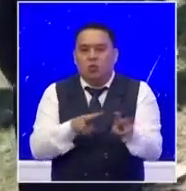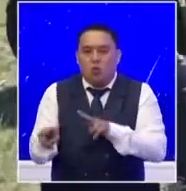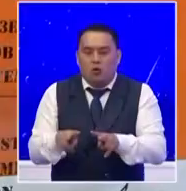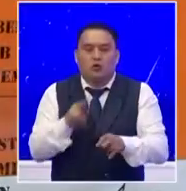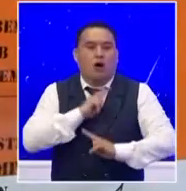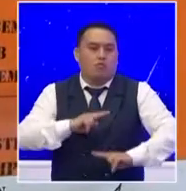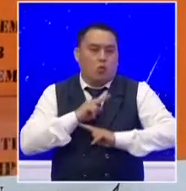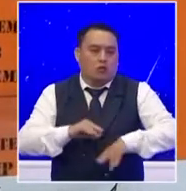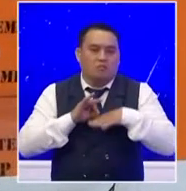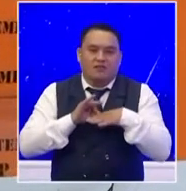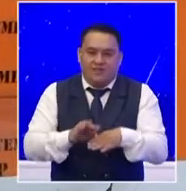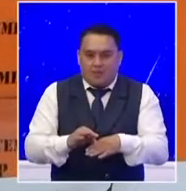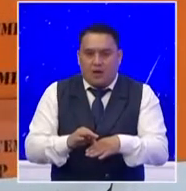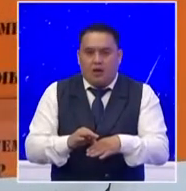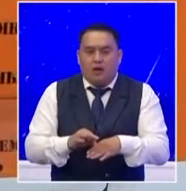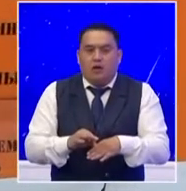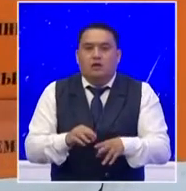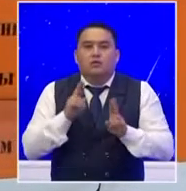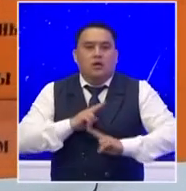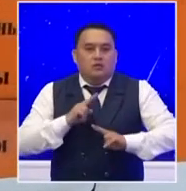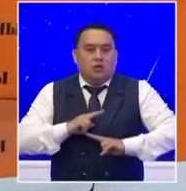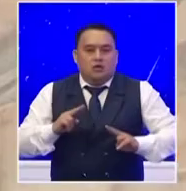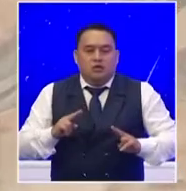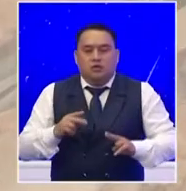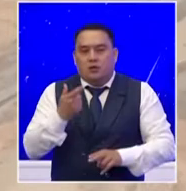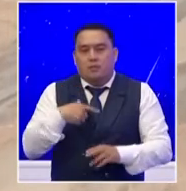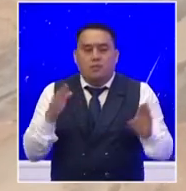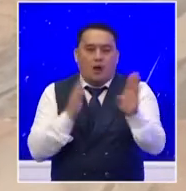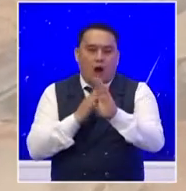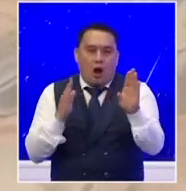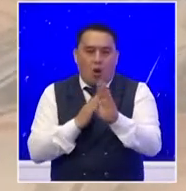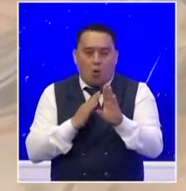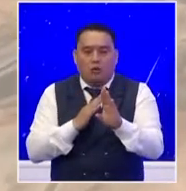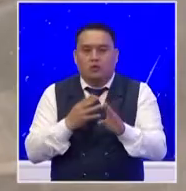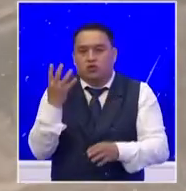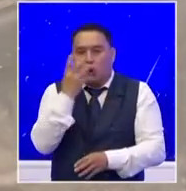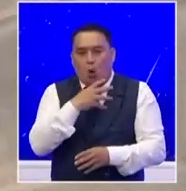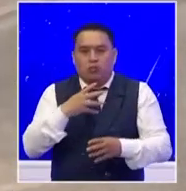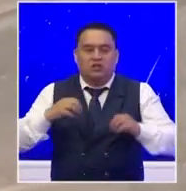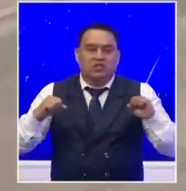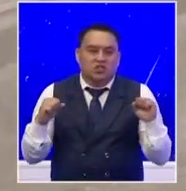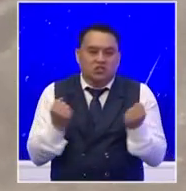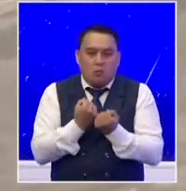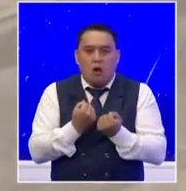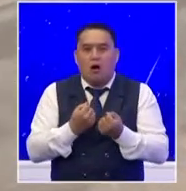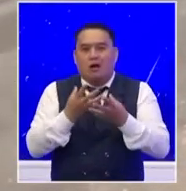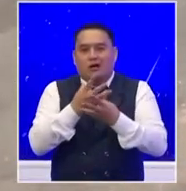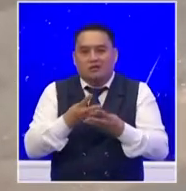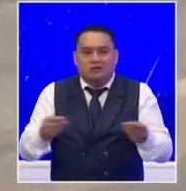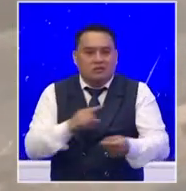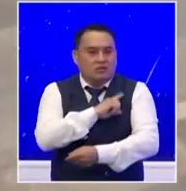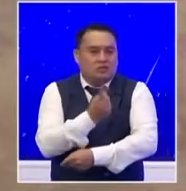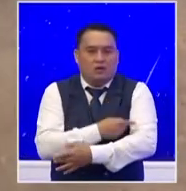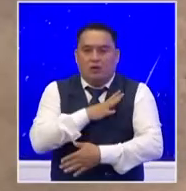необходимая работа проведена. Благоволила сотрудникам ДЧС и сама погода. Из-за относительно теплой зимы обильного таяния не было. Ни